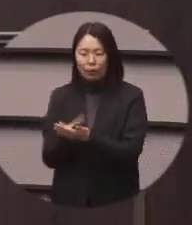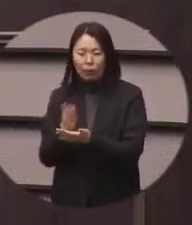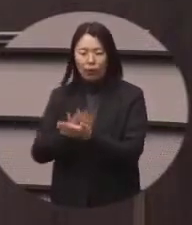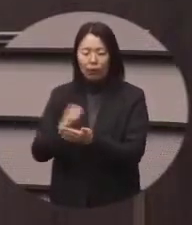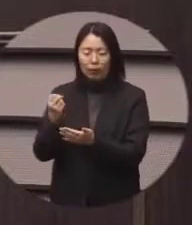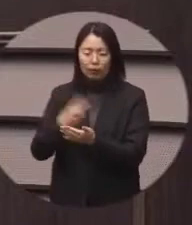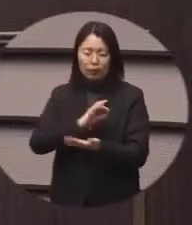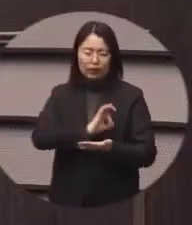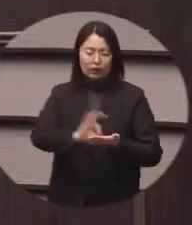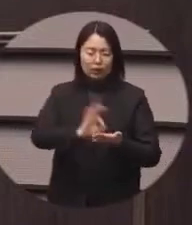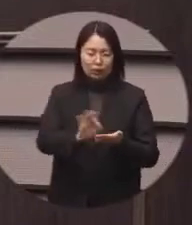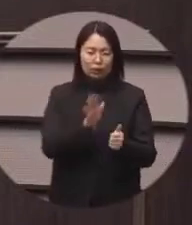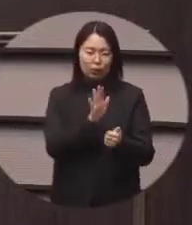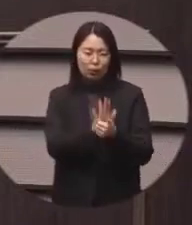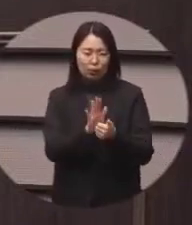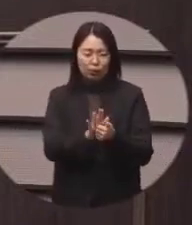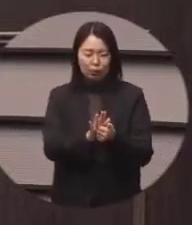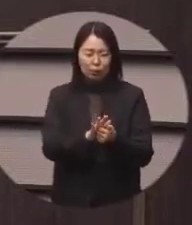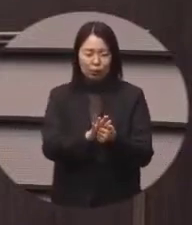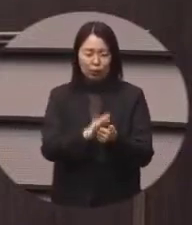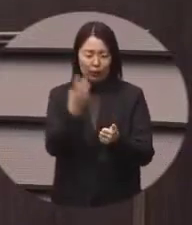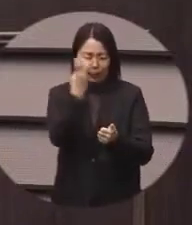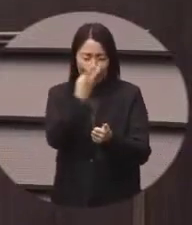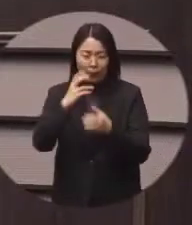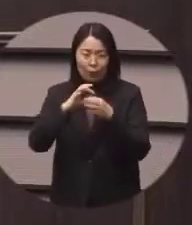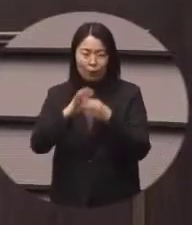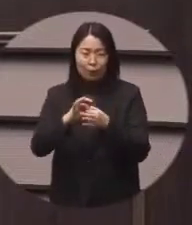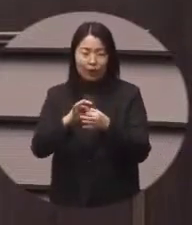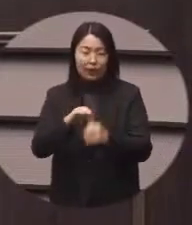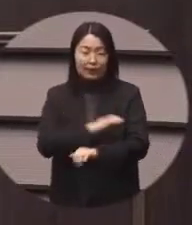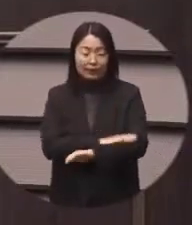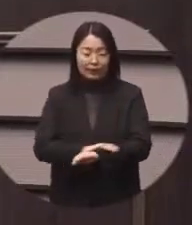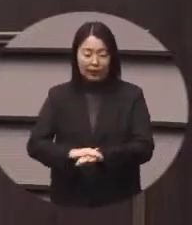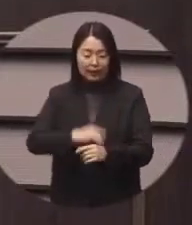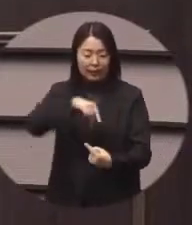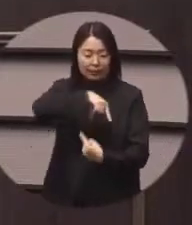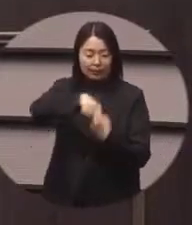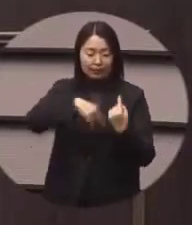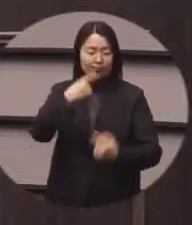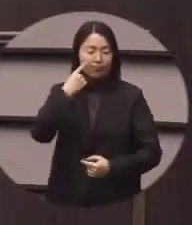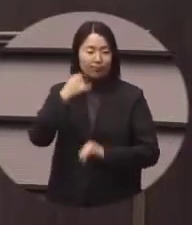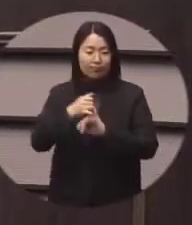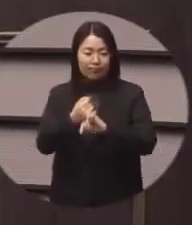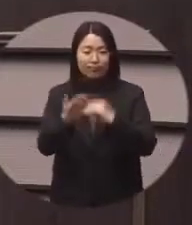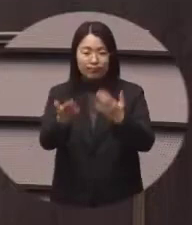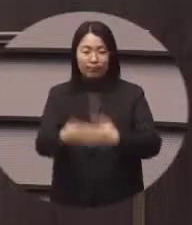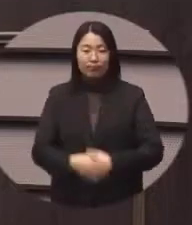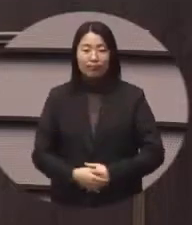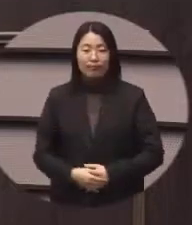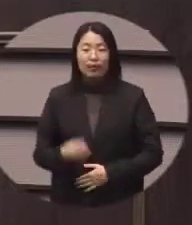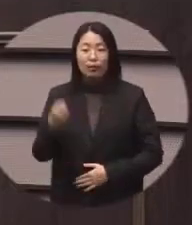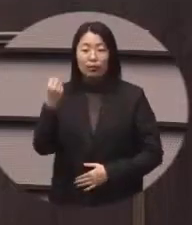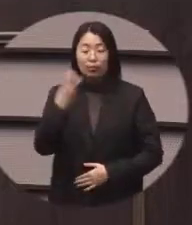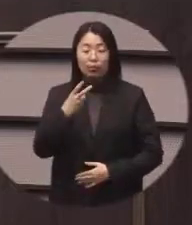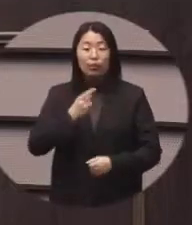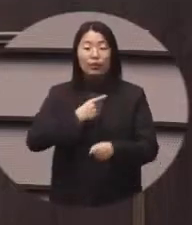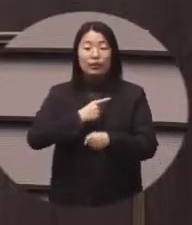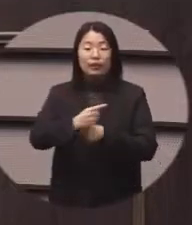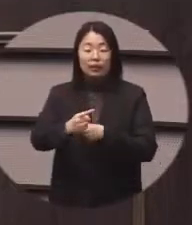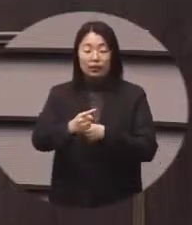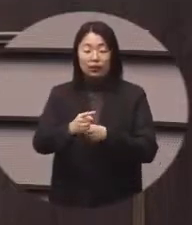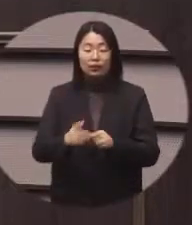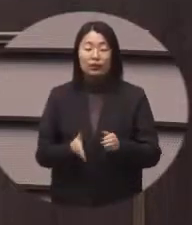탄탄하게 재정을 운영해 나가도록 하겠습니다. 다음은 2024년도 시정운영 방향에 대해